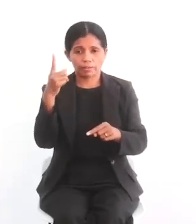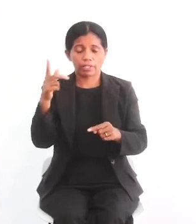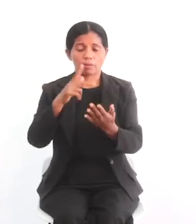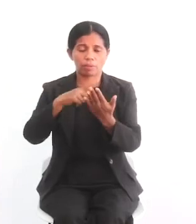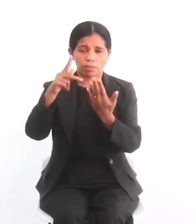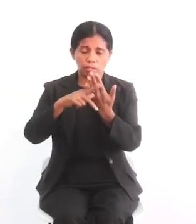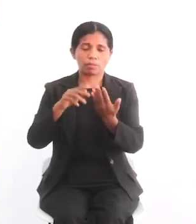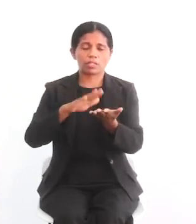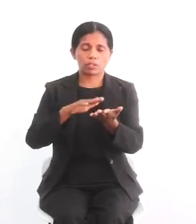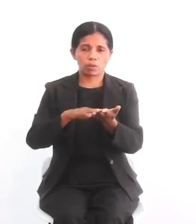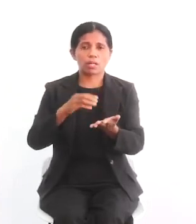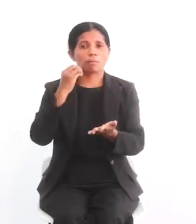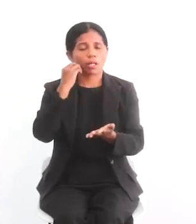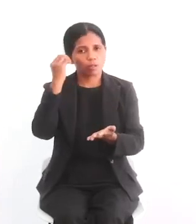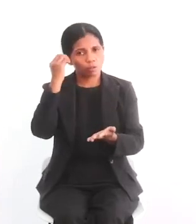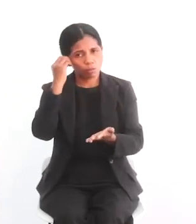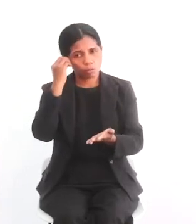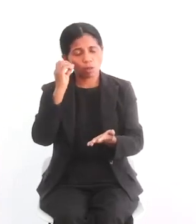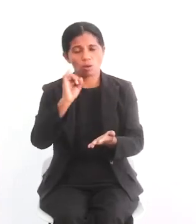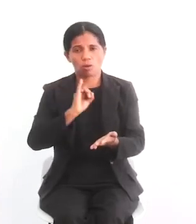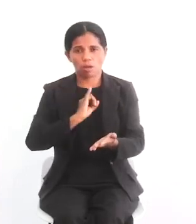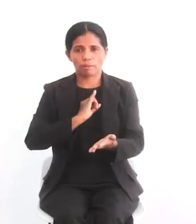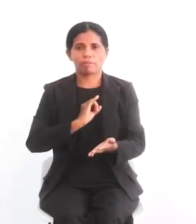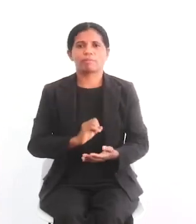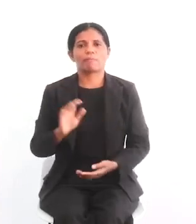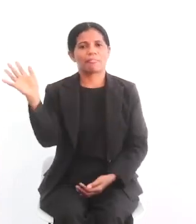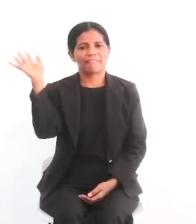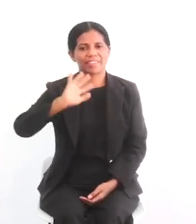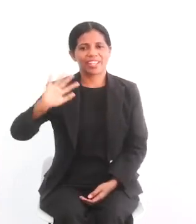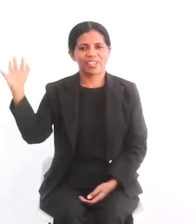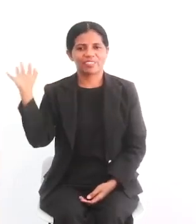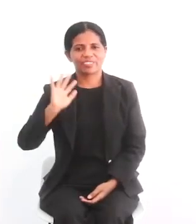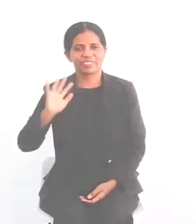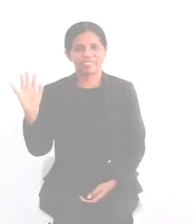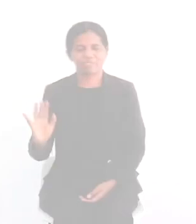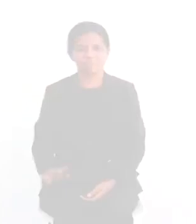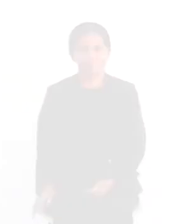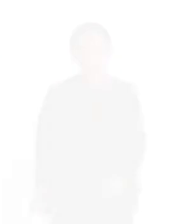Eskola Bauma Edesang Tirmai Ohau Ventura Maya. Adeus!